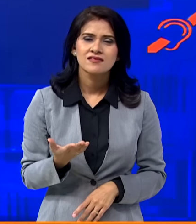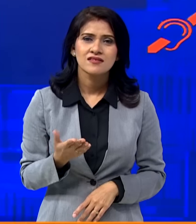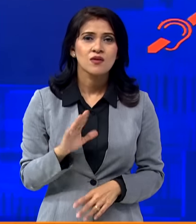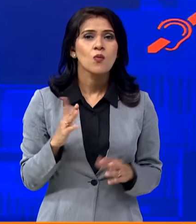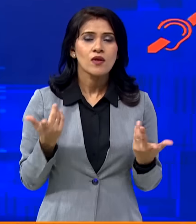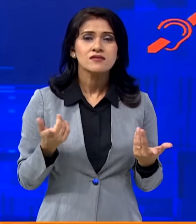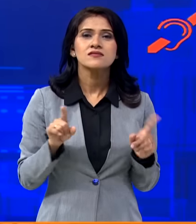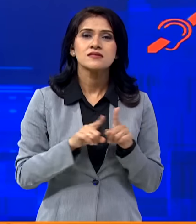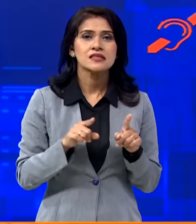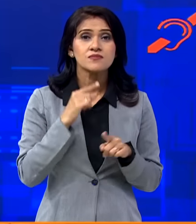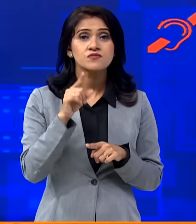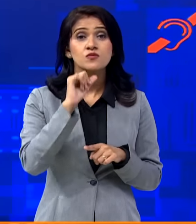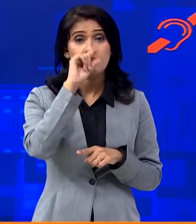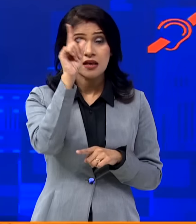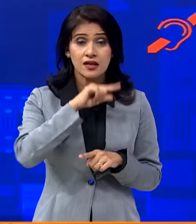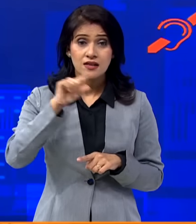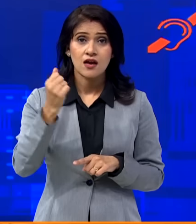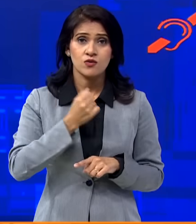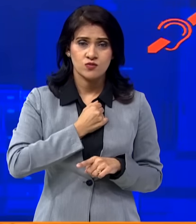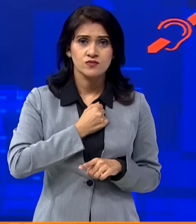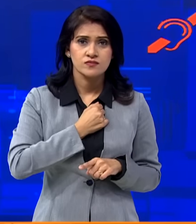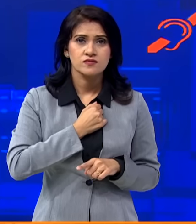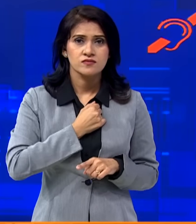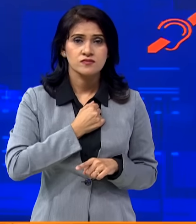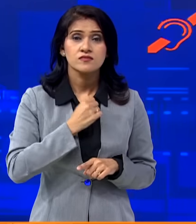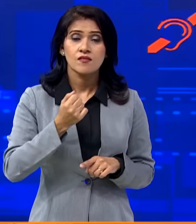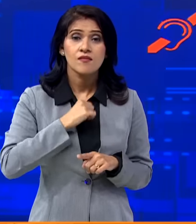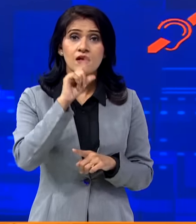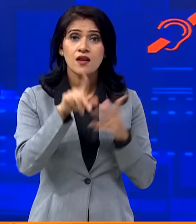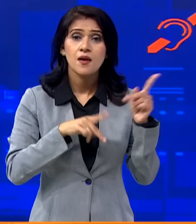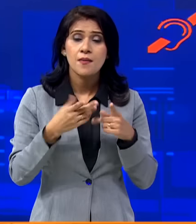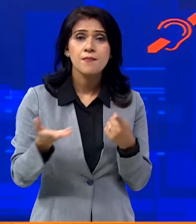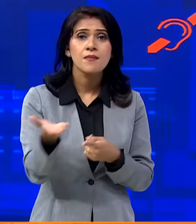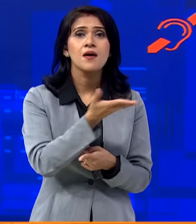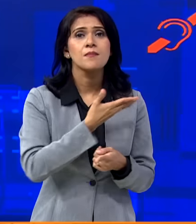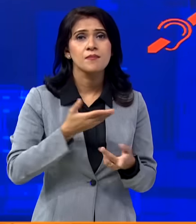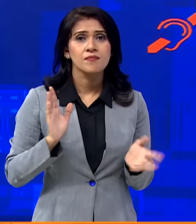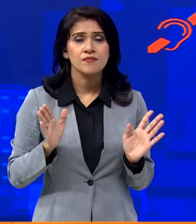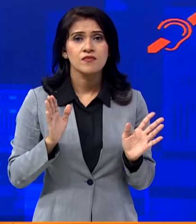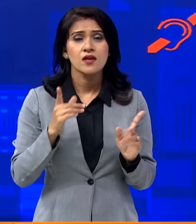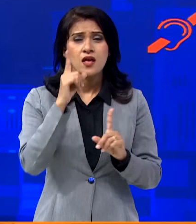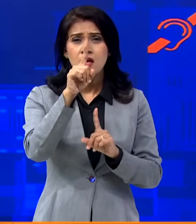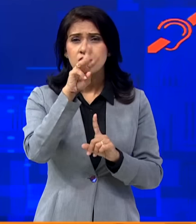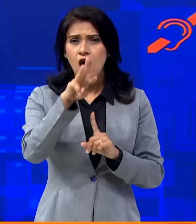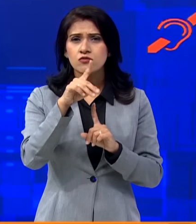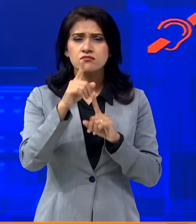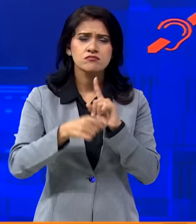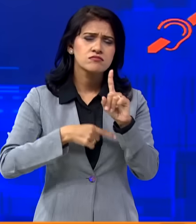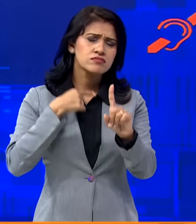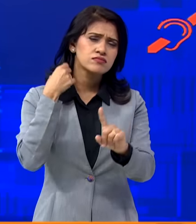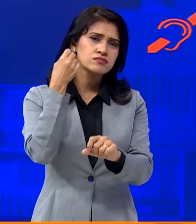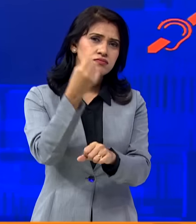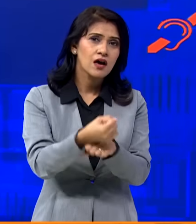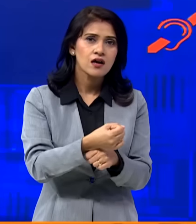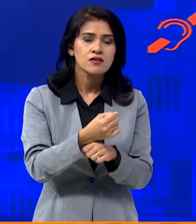हूं कि हिंदुस्तान भारत ये भारत की भूमि 1000 साल तक गुलाम रही 1000 साल तक इस भारत